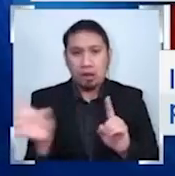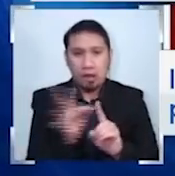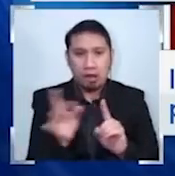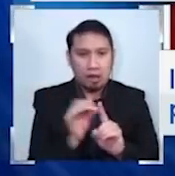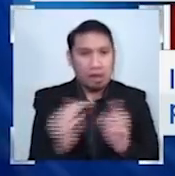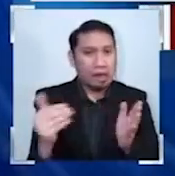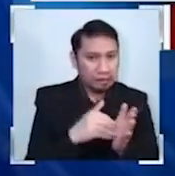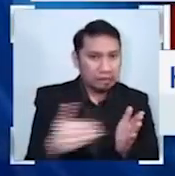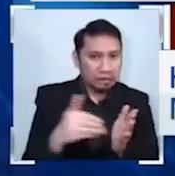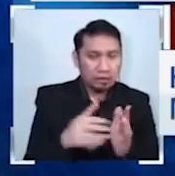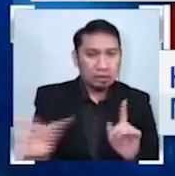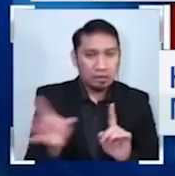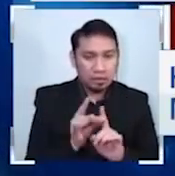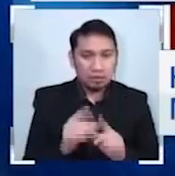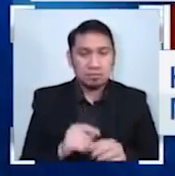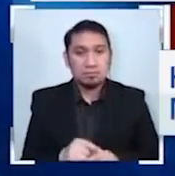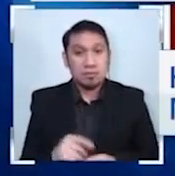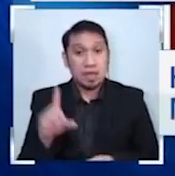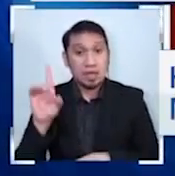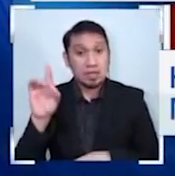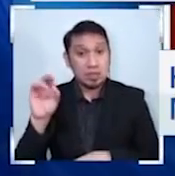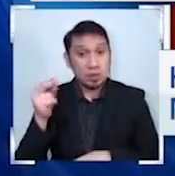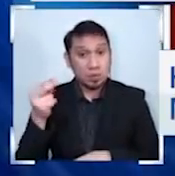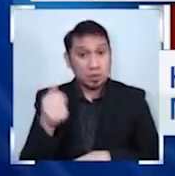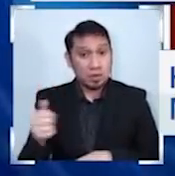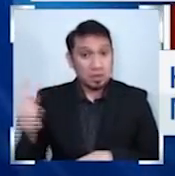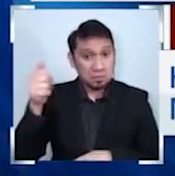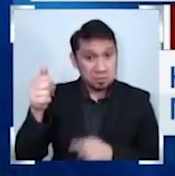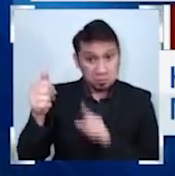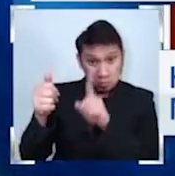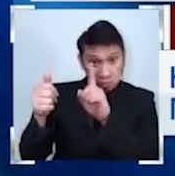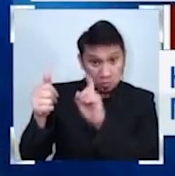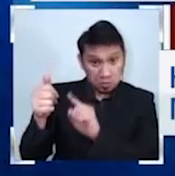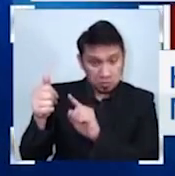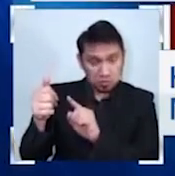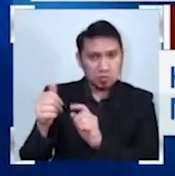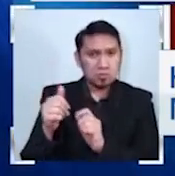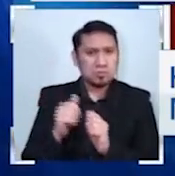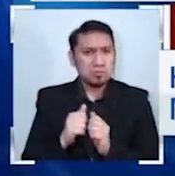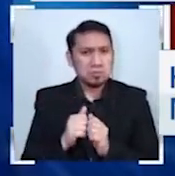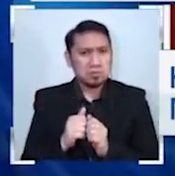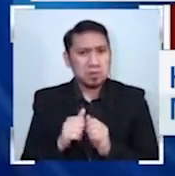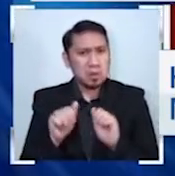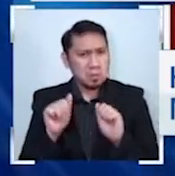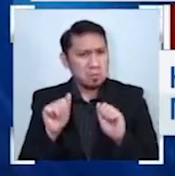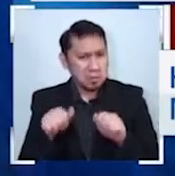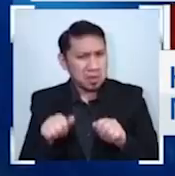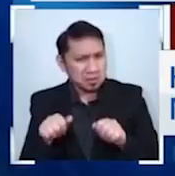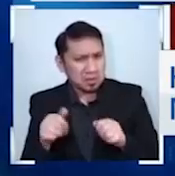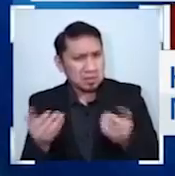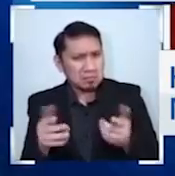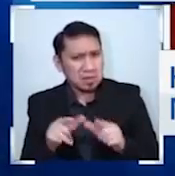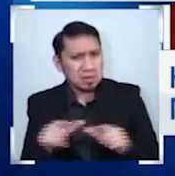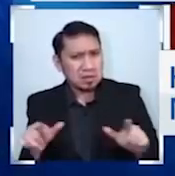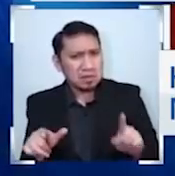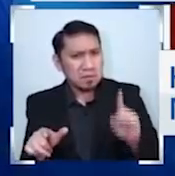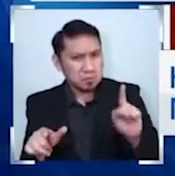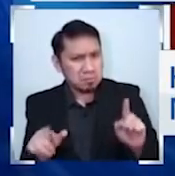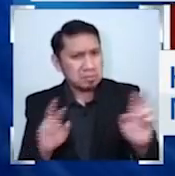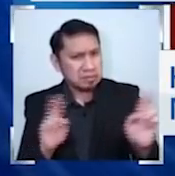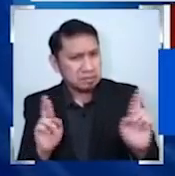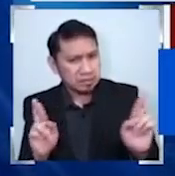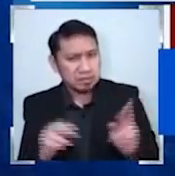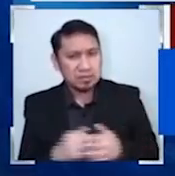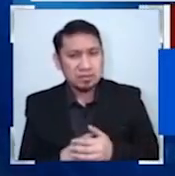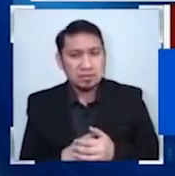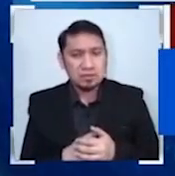si Health Secretary Francisco Duque III ang tatanungin, hinug na para sa Alert Level 1 ng NCR. Hindi naman mahulugan na